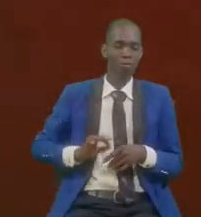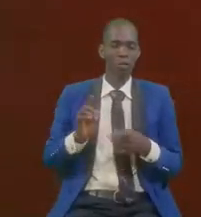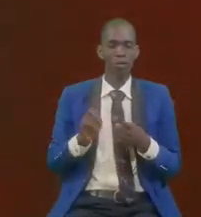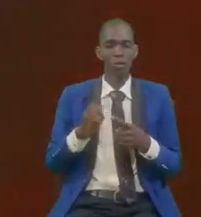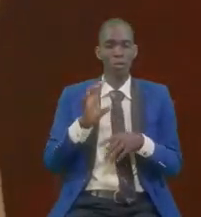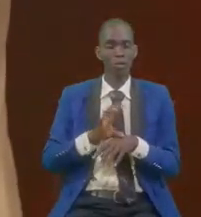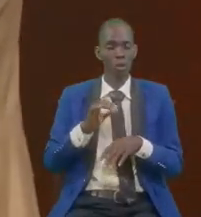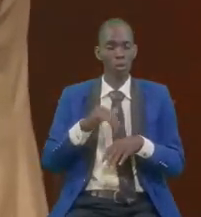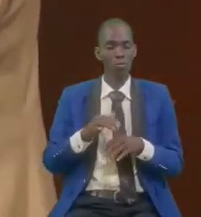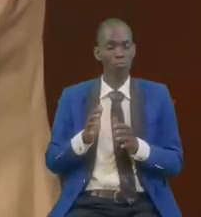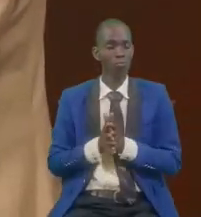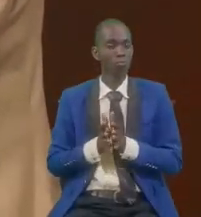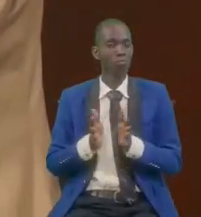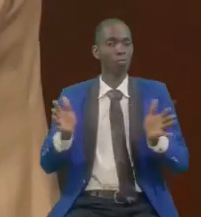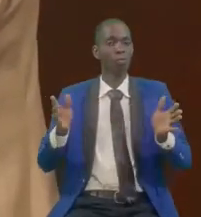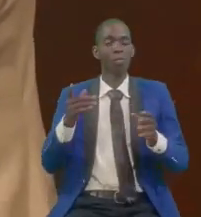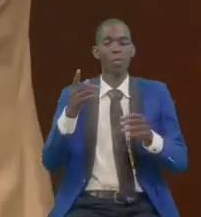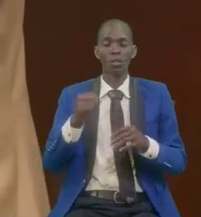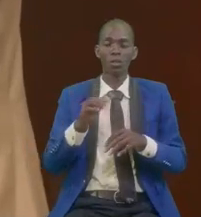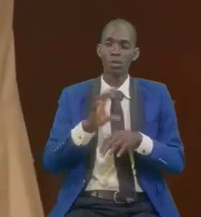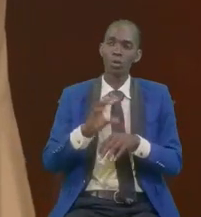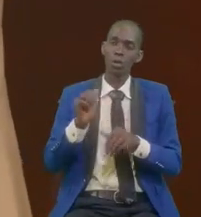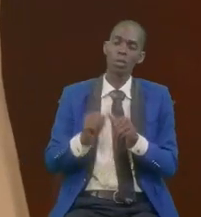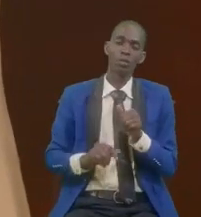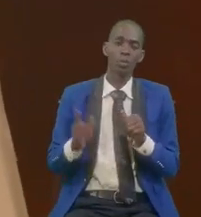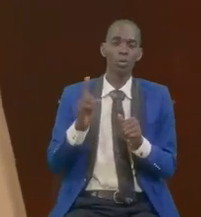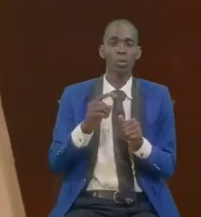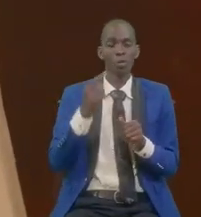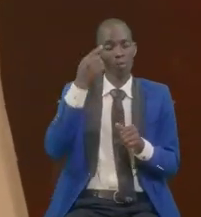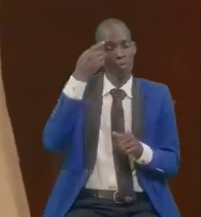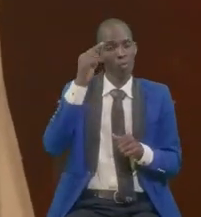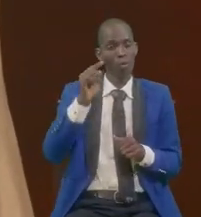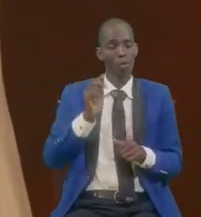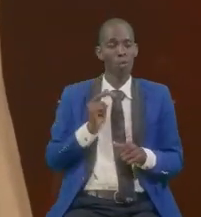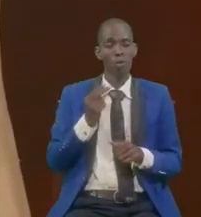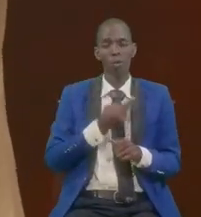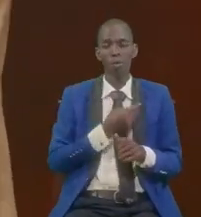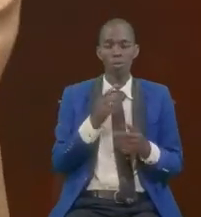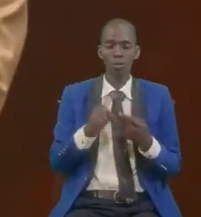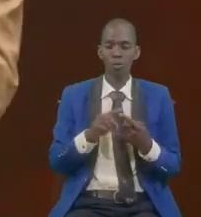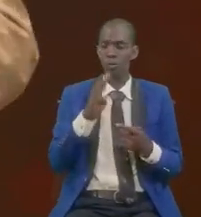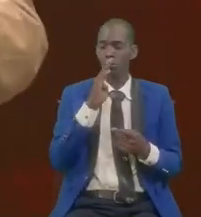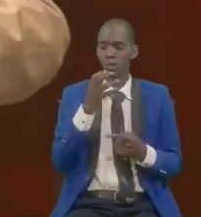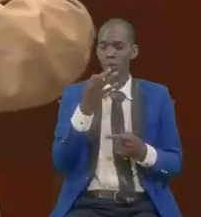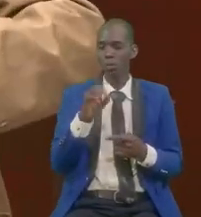entière et à l'église universelle, pour que nous soyons